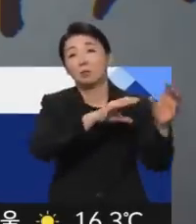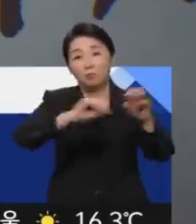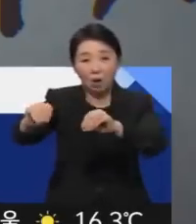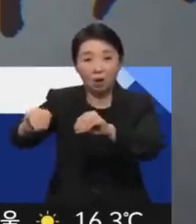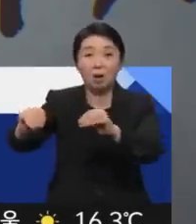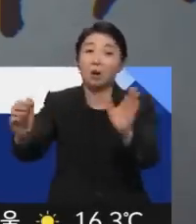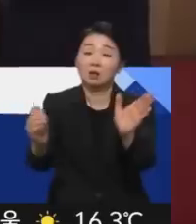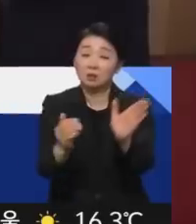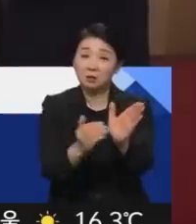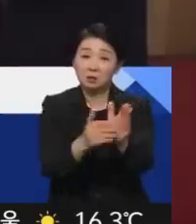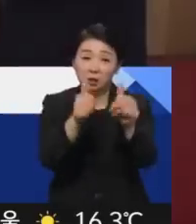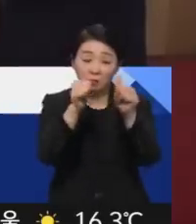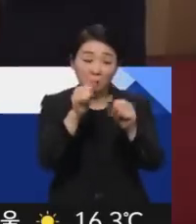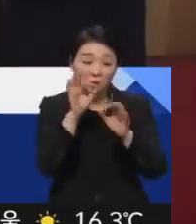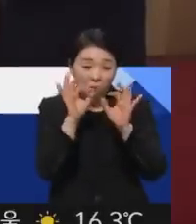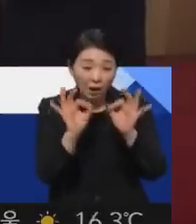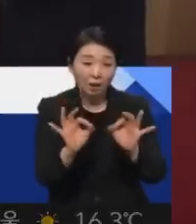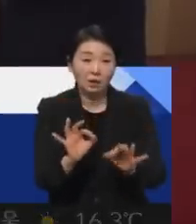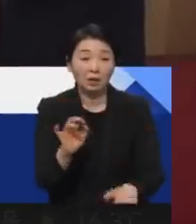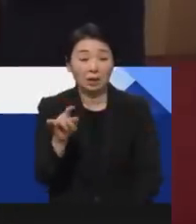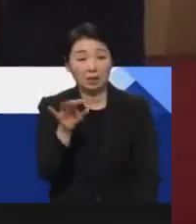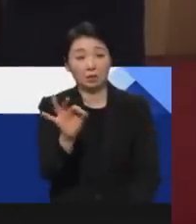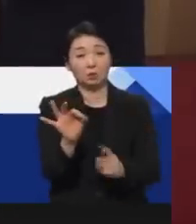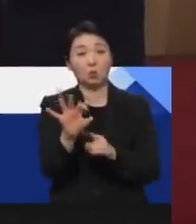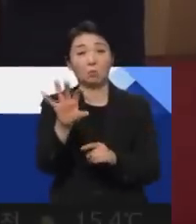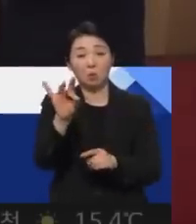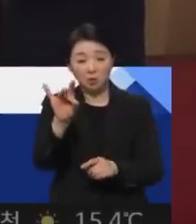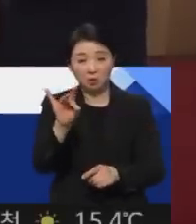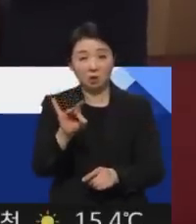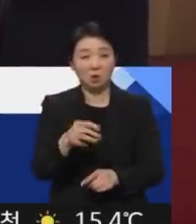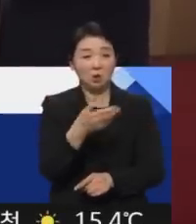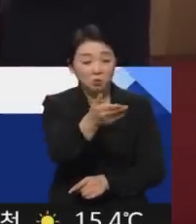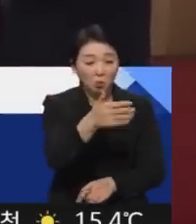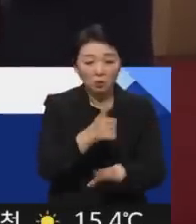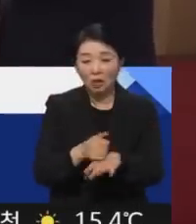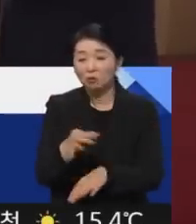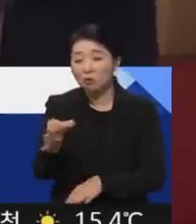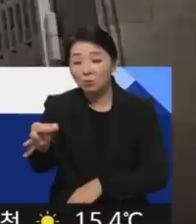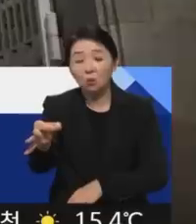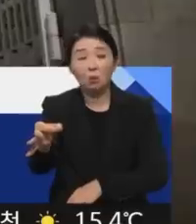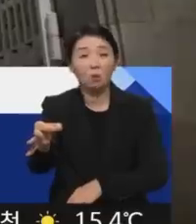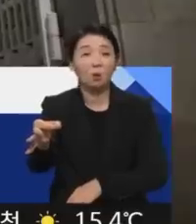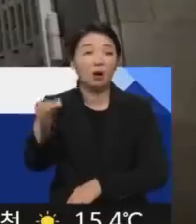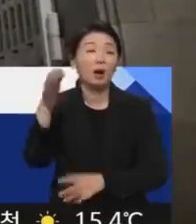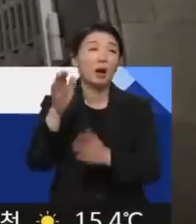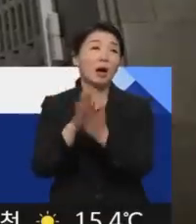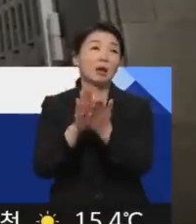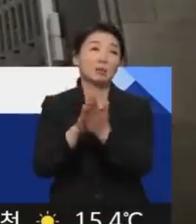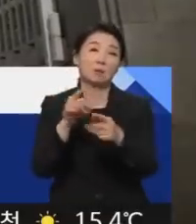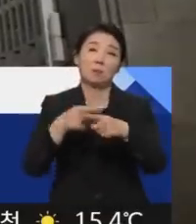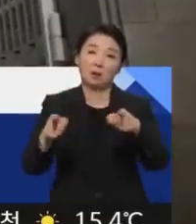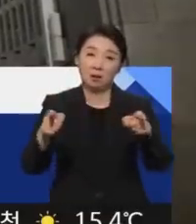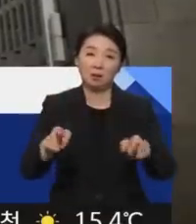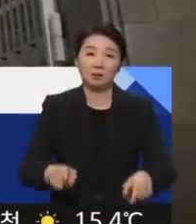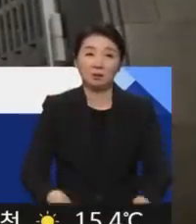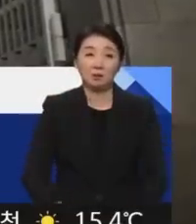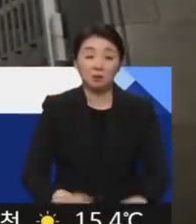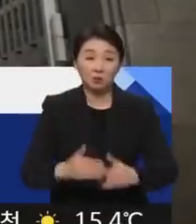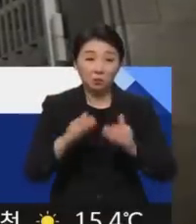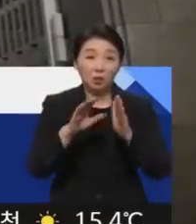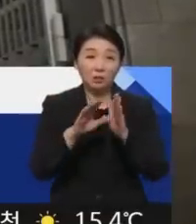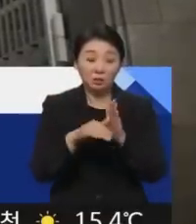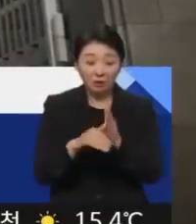네. 하면서 법원이 또 보고 아, 이 돈은 먼저 줍시다, 이 돈은 나중에 줍시다, 또 그렇게 이제 가르마를 타게 되거든요. 그렇죠. 그